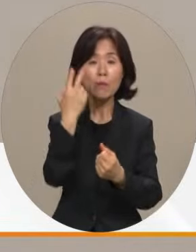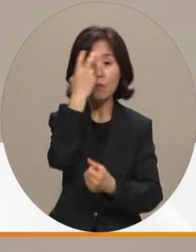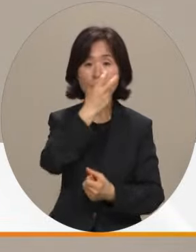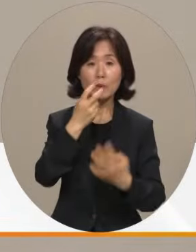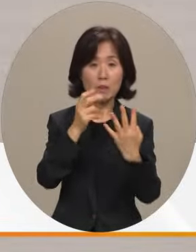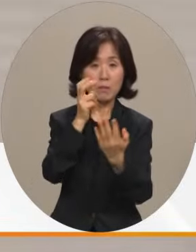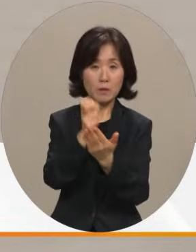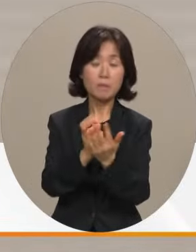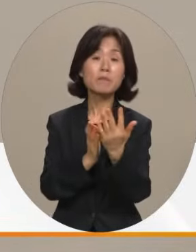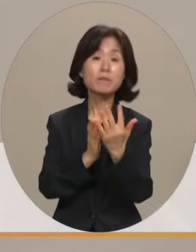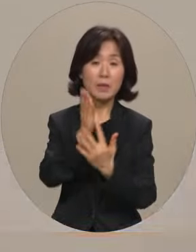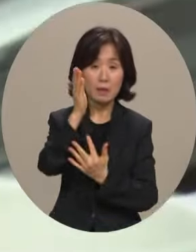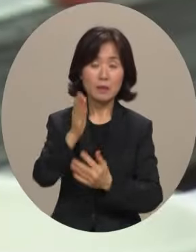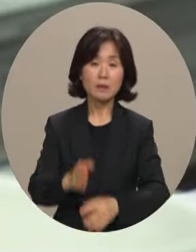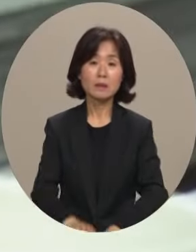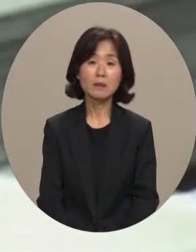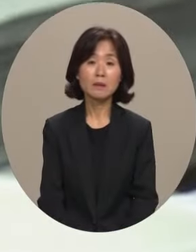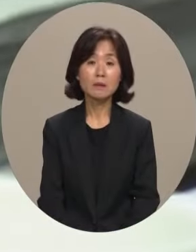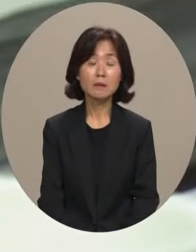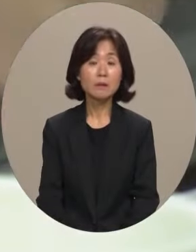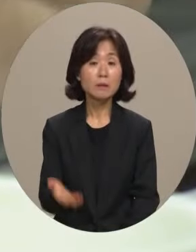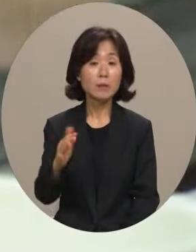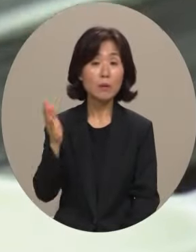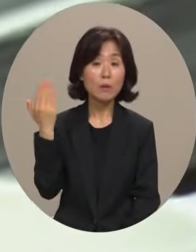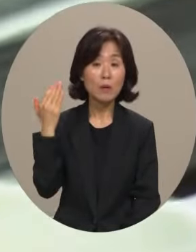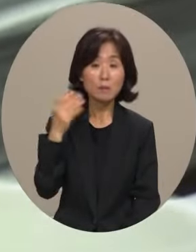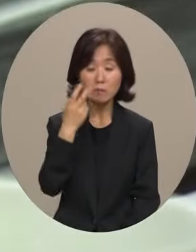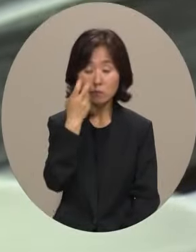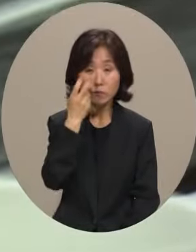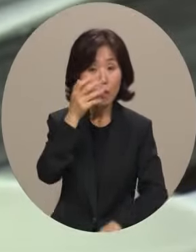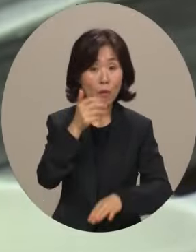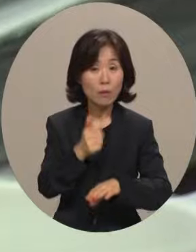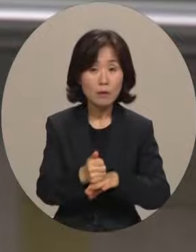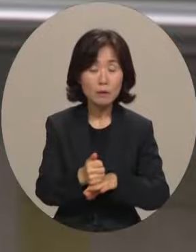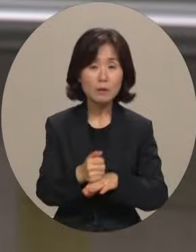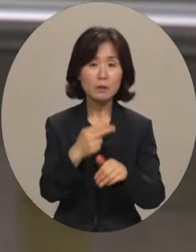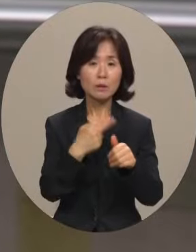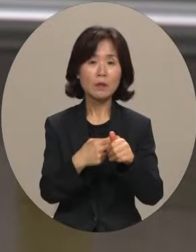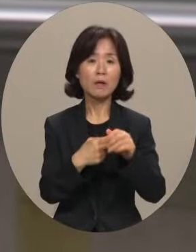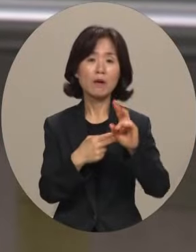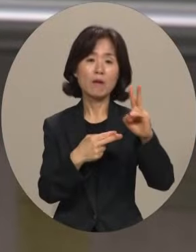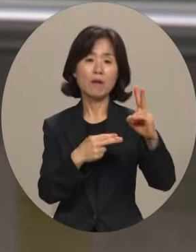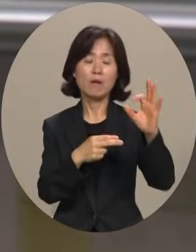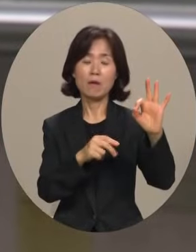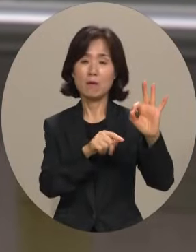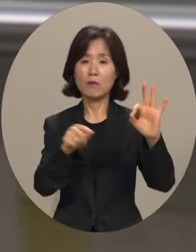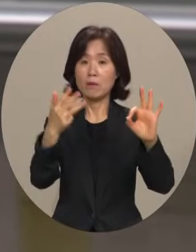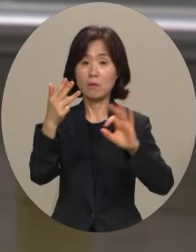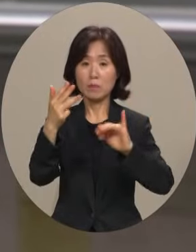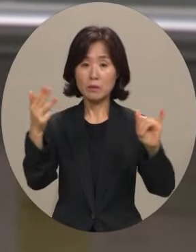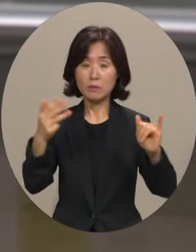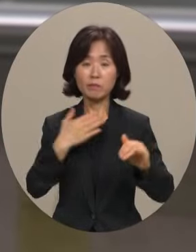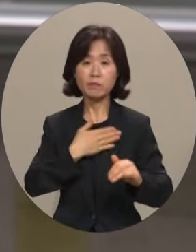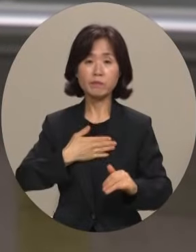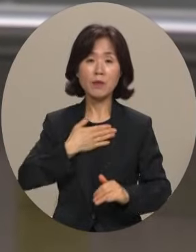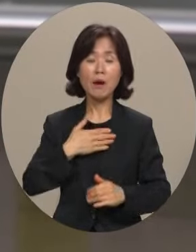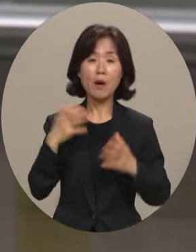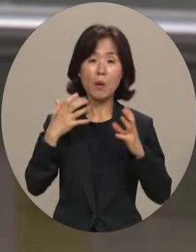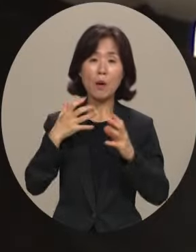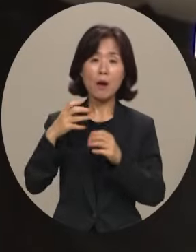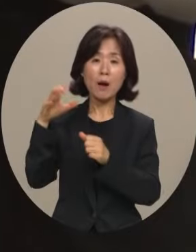4법을 통과시켰습니다. 하지만 최근 이뤄진 설문조사에서도 교사 10명 중 8명은 정서적